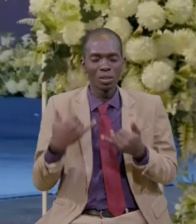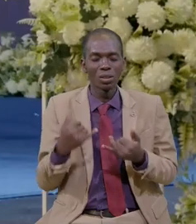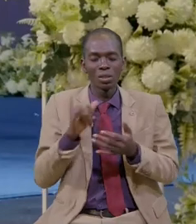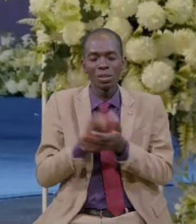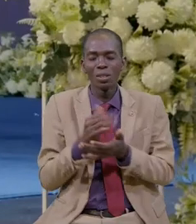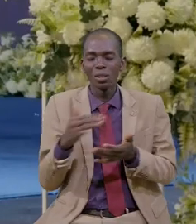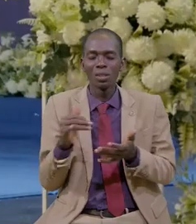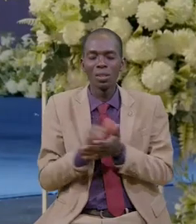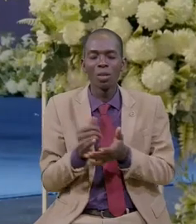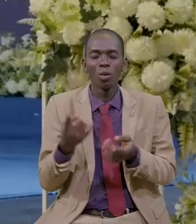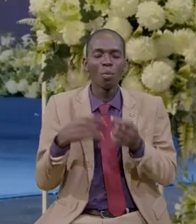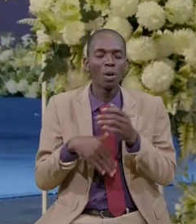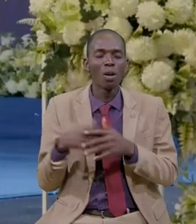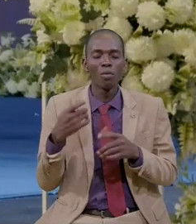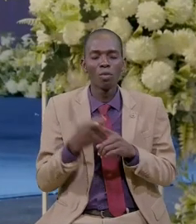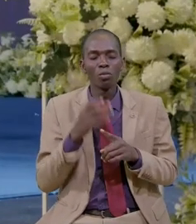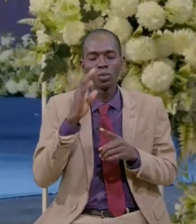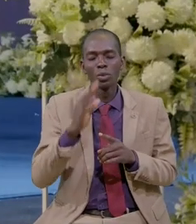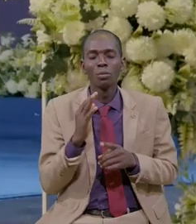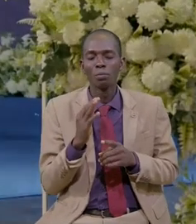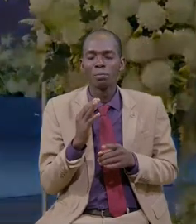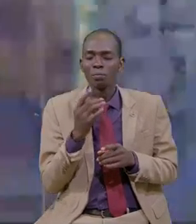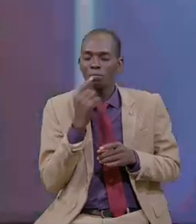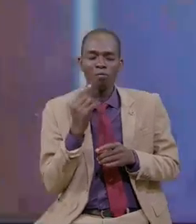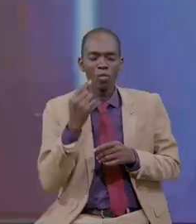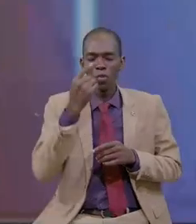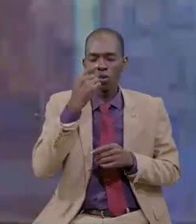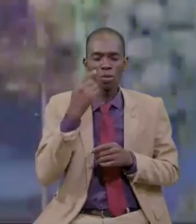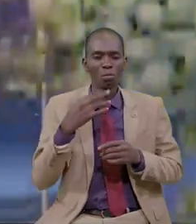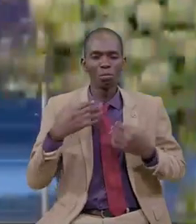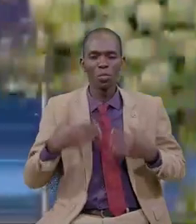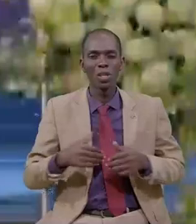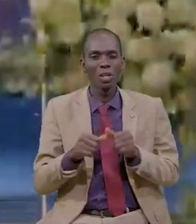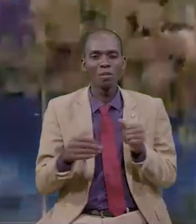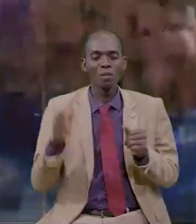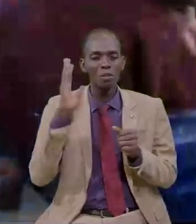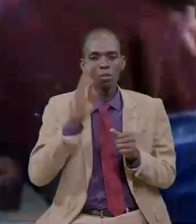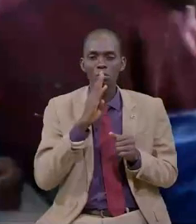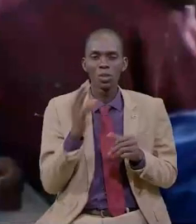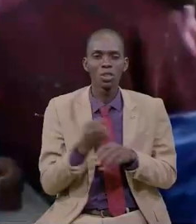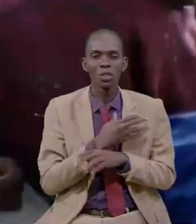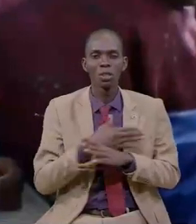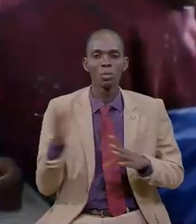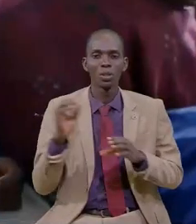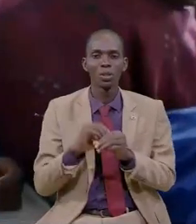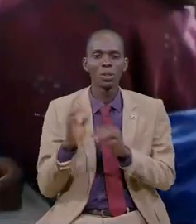tes narines là, de ta bouche là, doit être purgée d'abord.